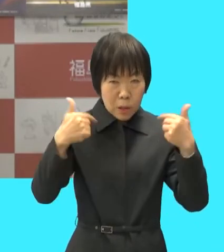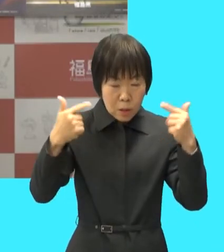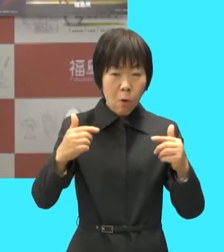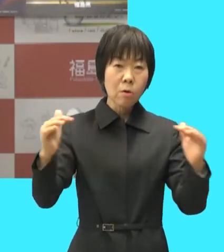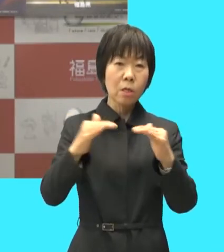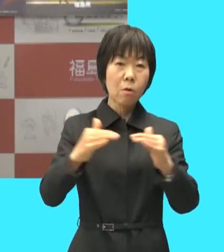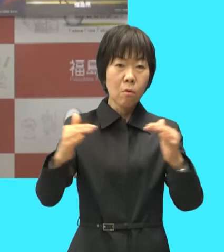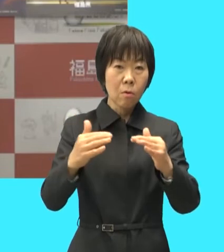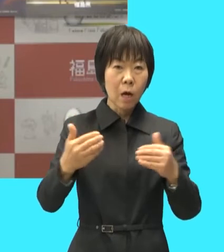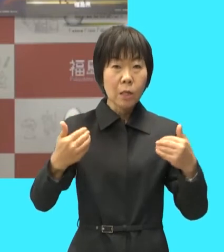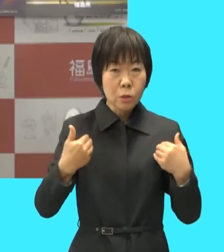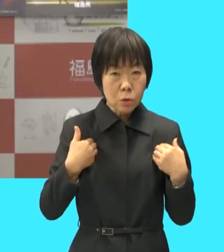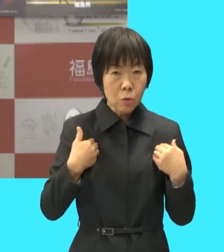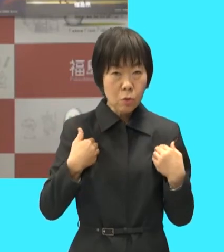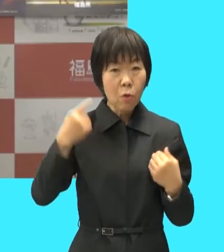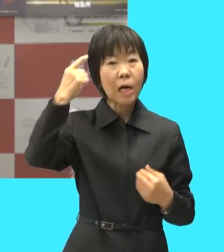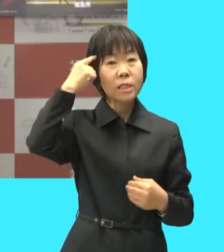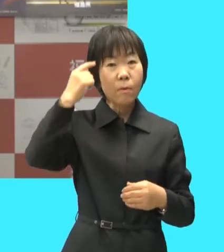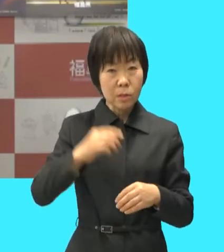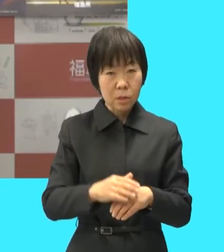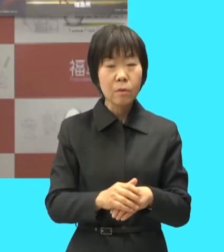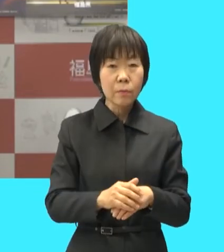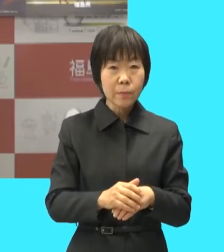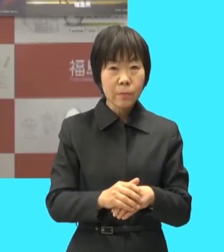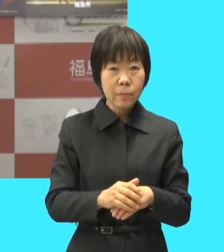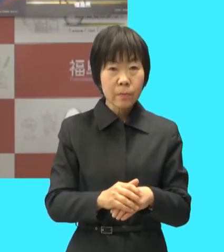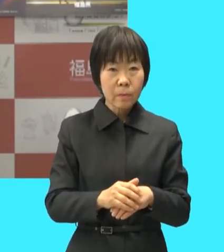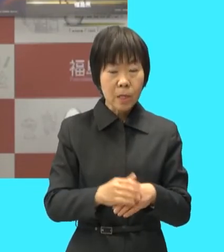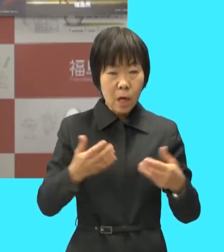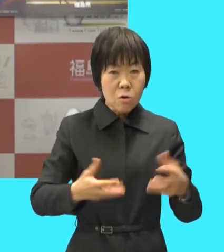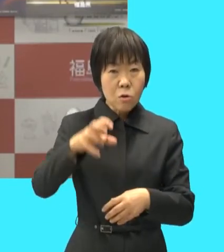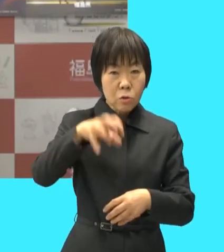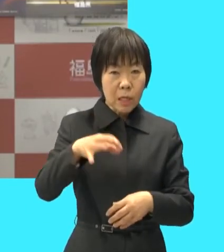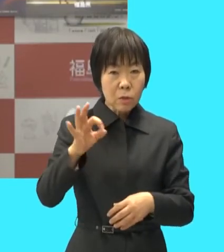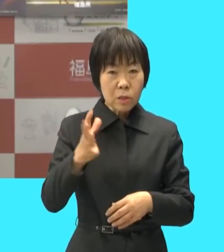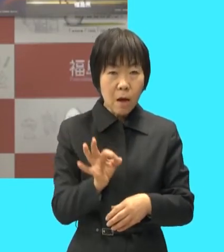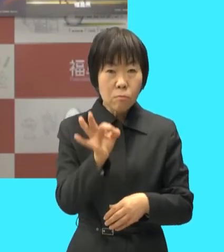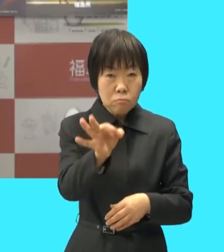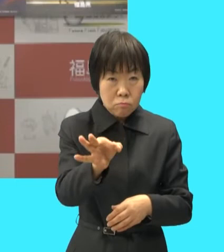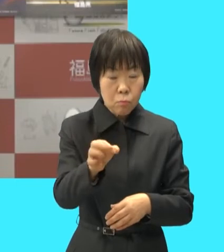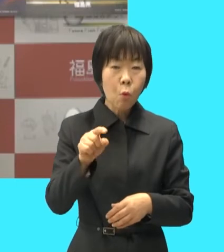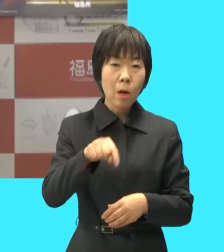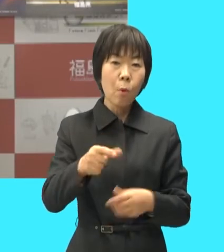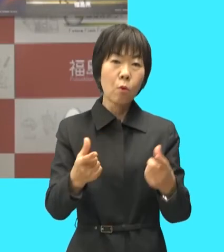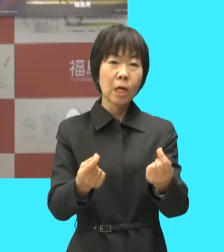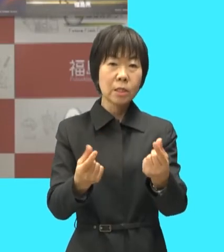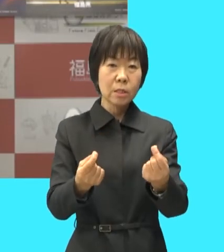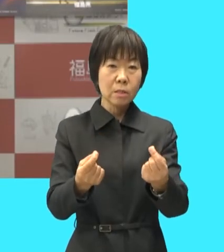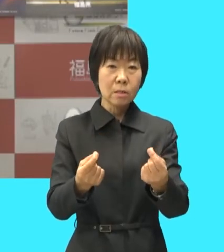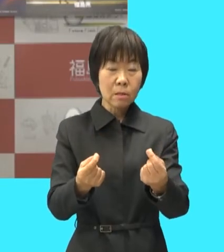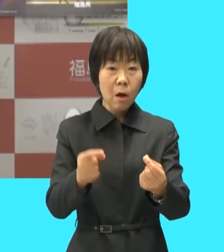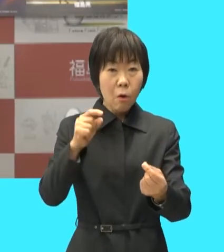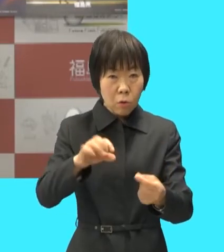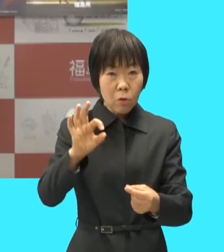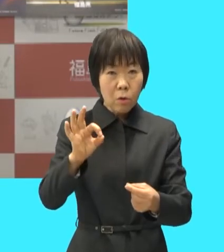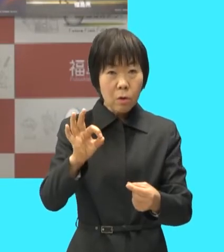していかなければいけないと改めて感じております。またふるさと納税の議論もしかりでございます。ふるさと納